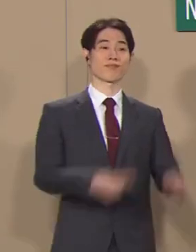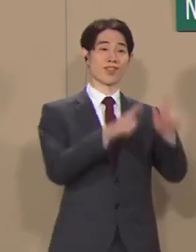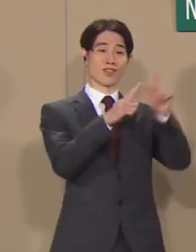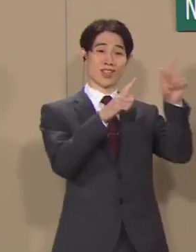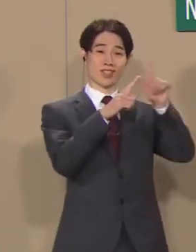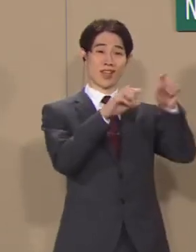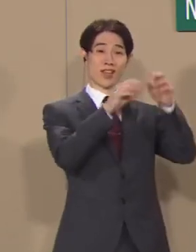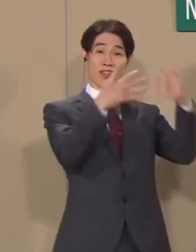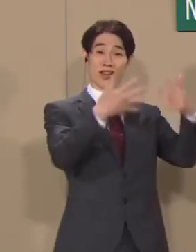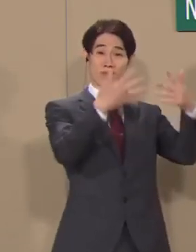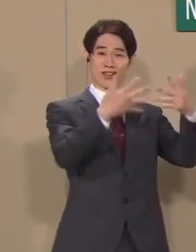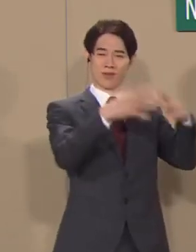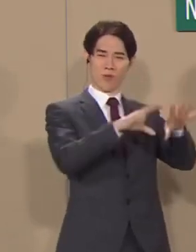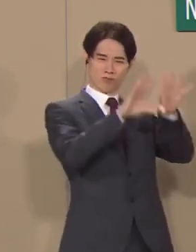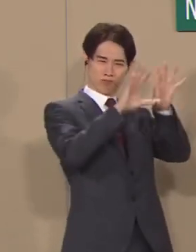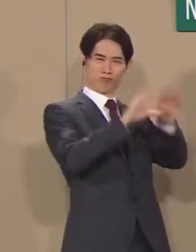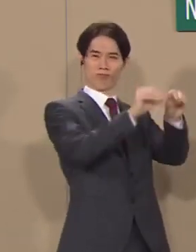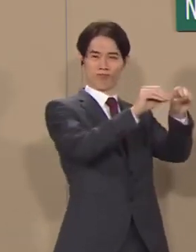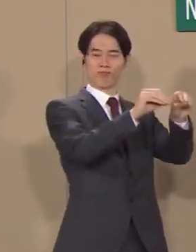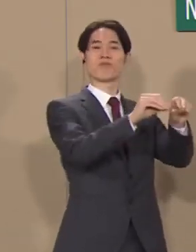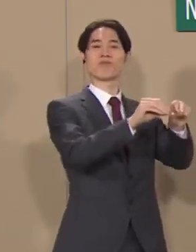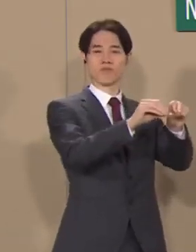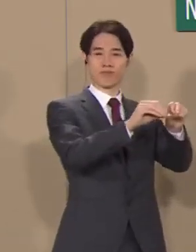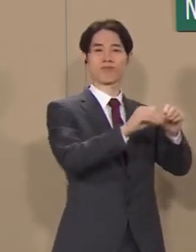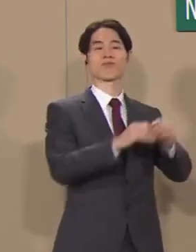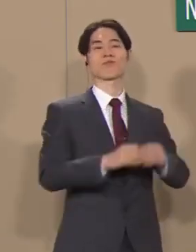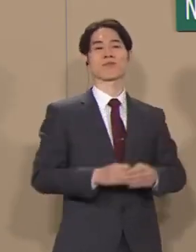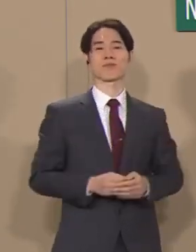nhk 様ペッカー